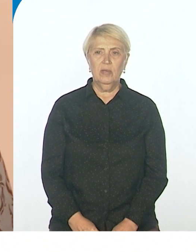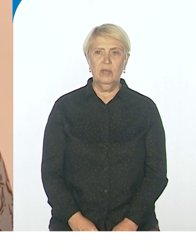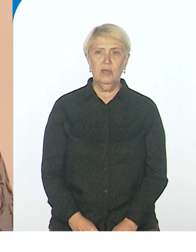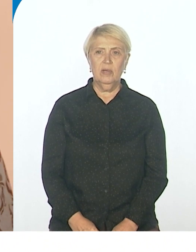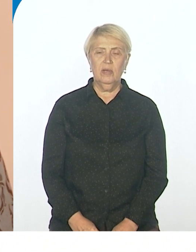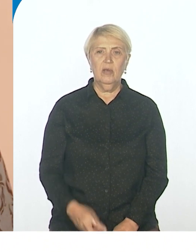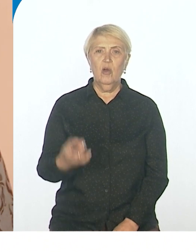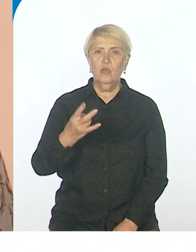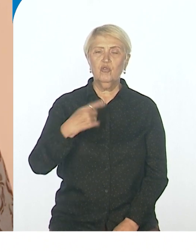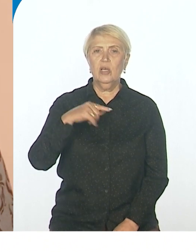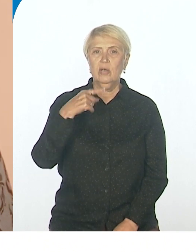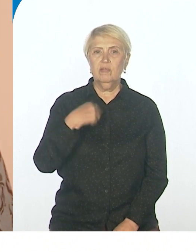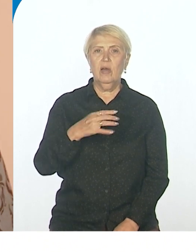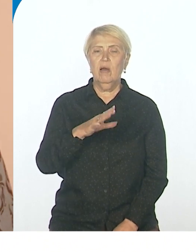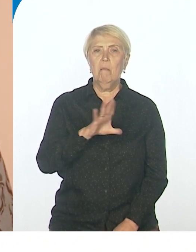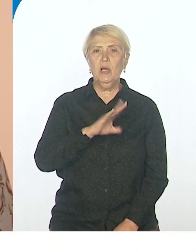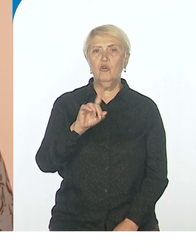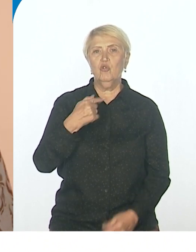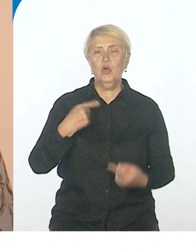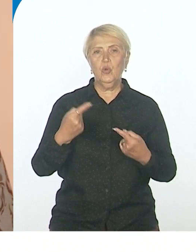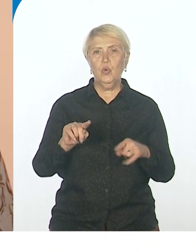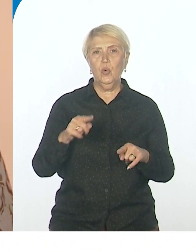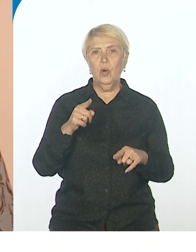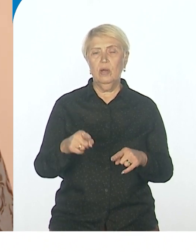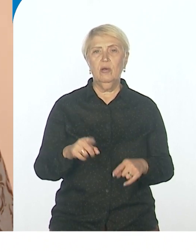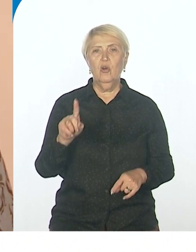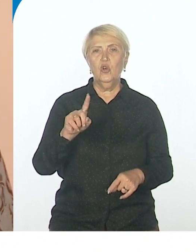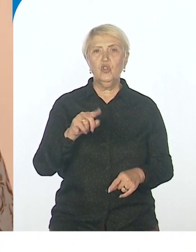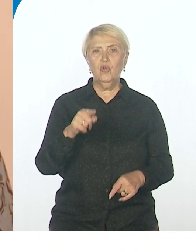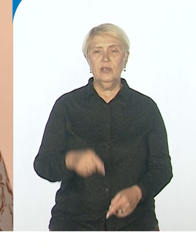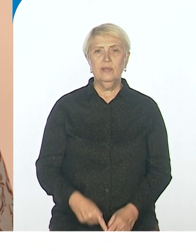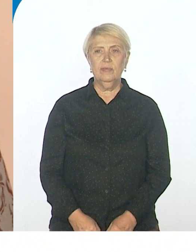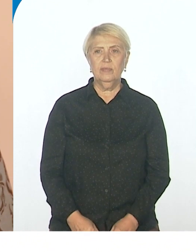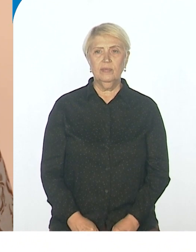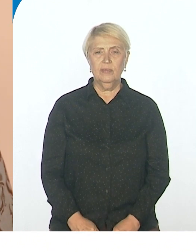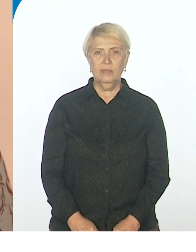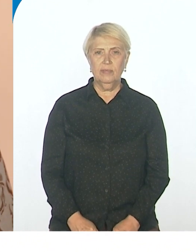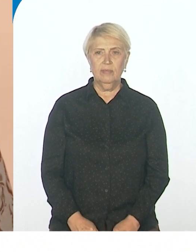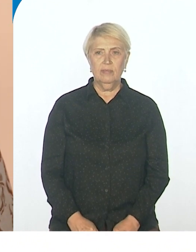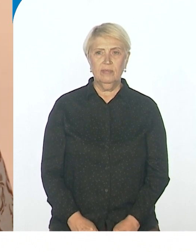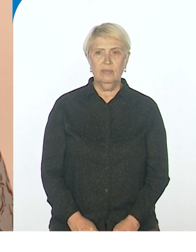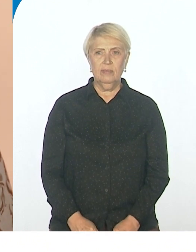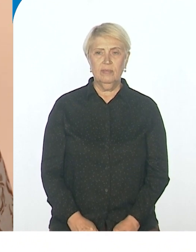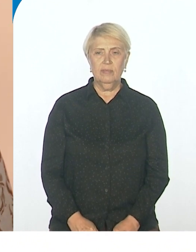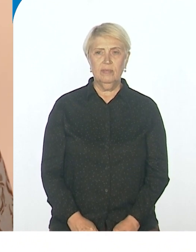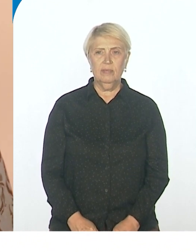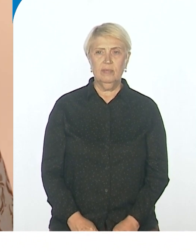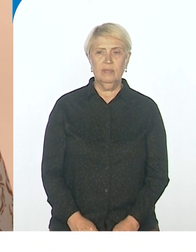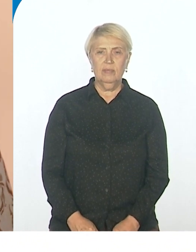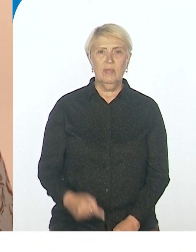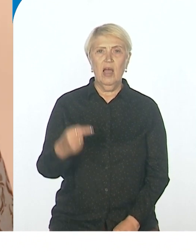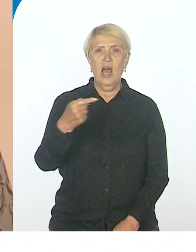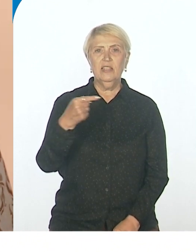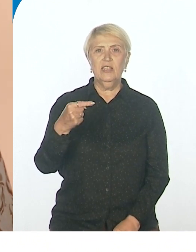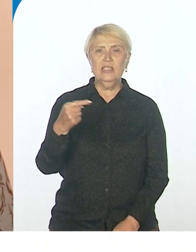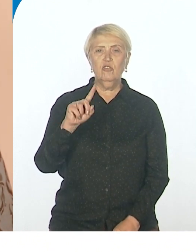Ну, вернее, немного, но кое-что было другое, что просто отрицать существование Бога или,